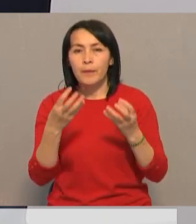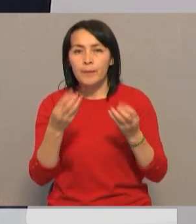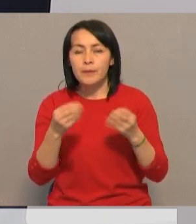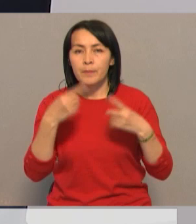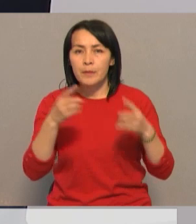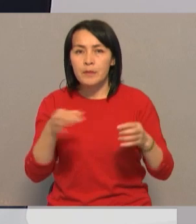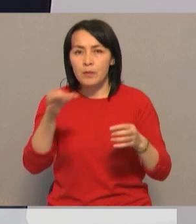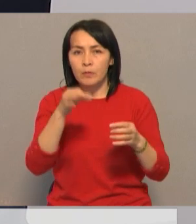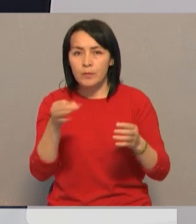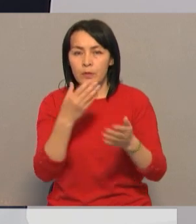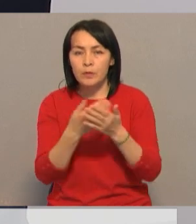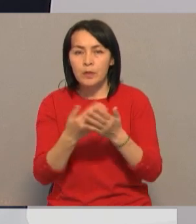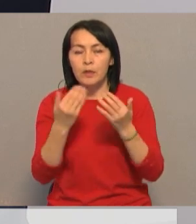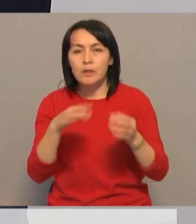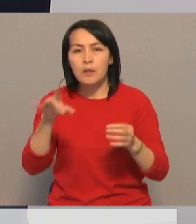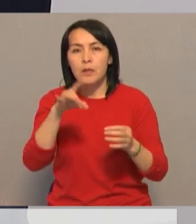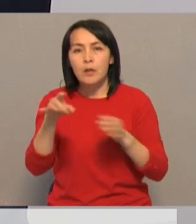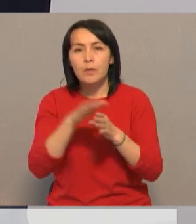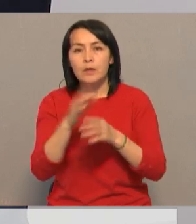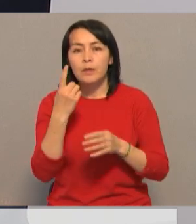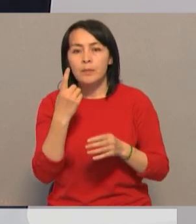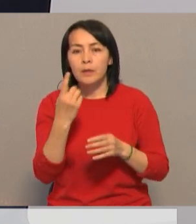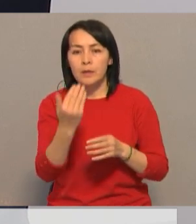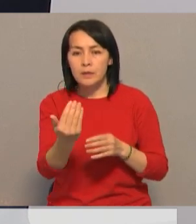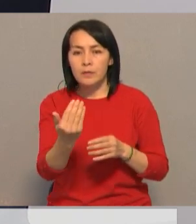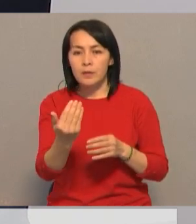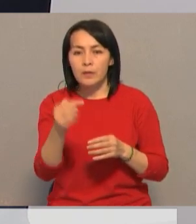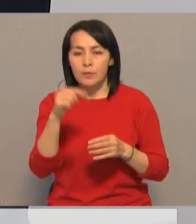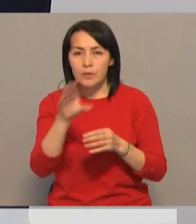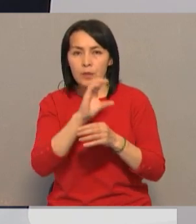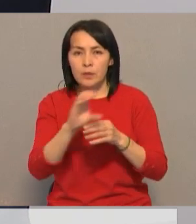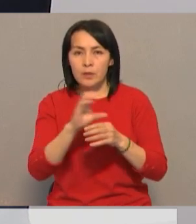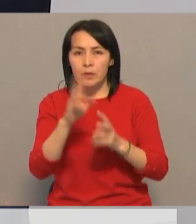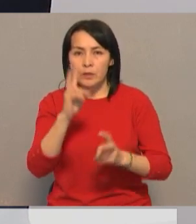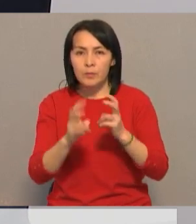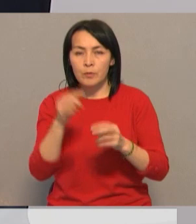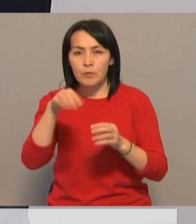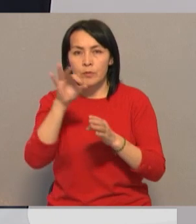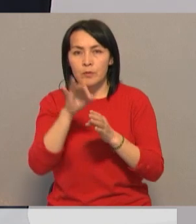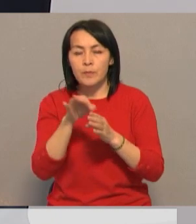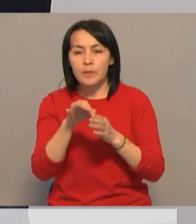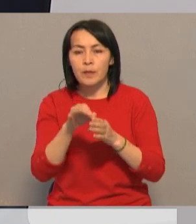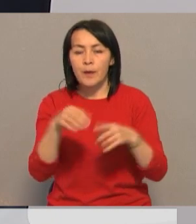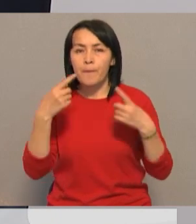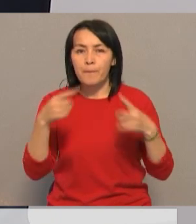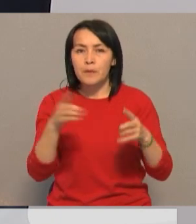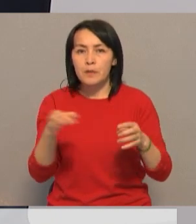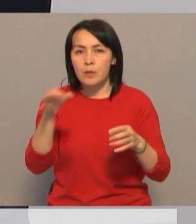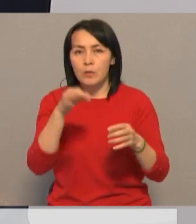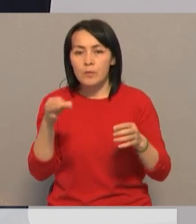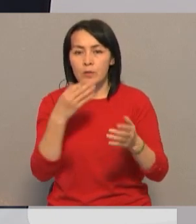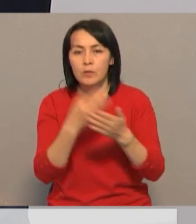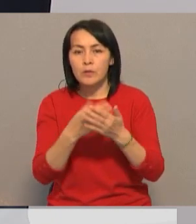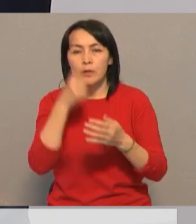басқа облыстар заказ береді. Қазір республикада жалғызсыз ғой, осыны шығаратын. Сол себептен басқа облыстарды заказ